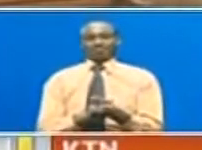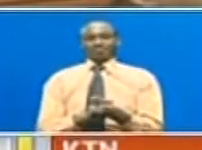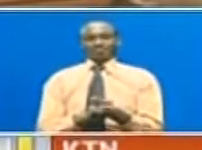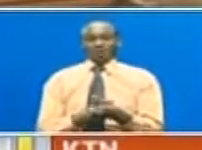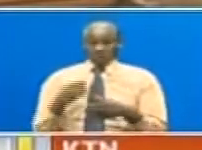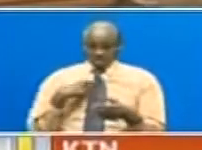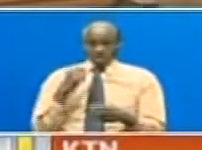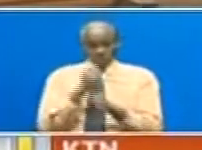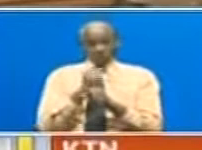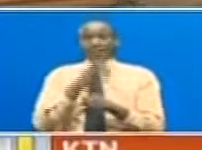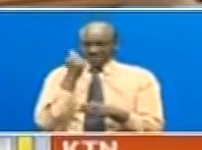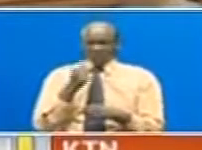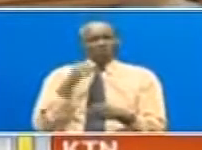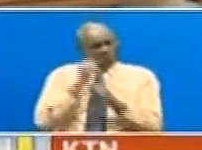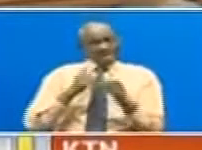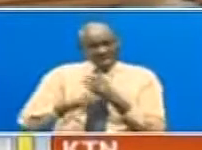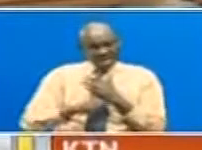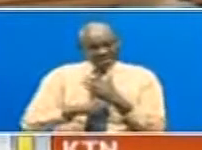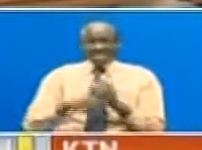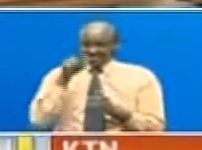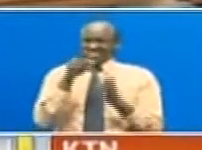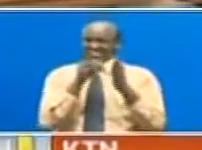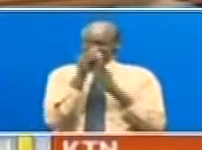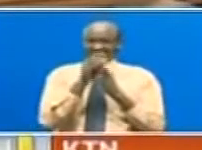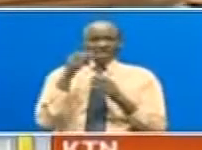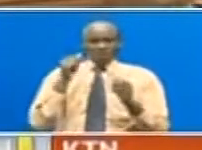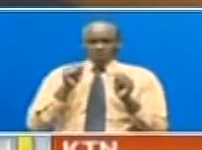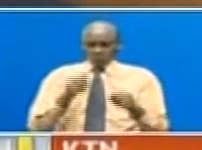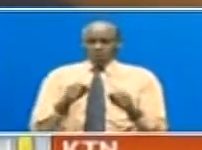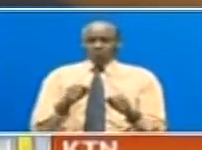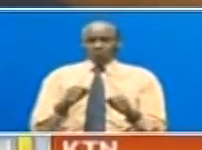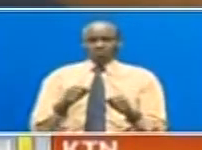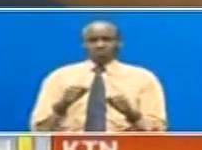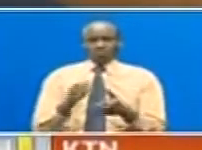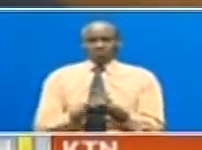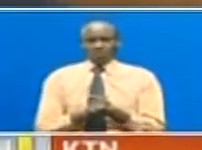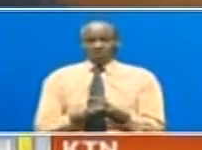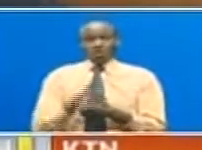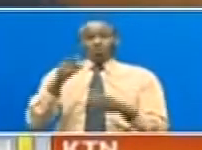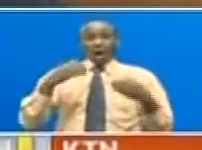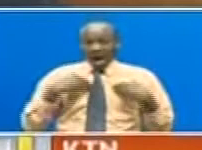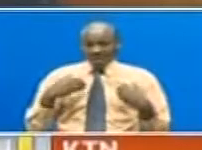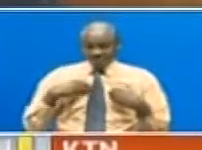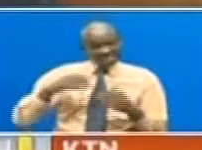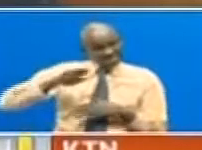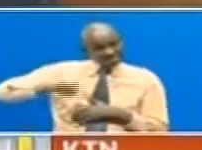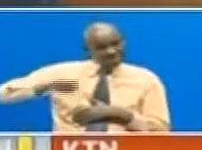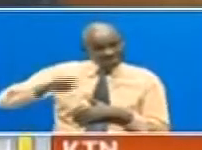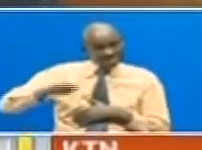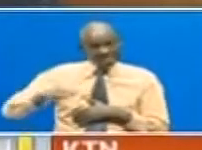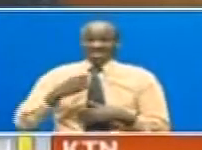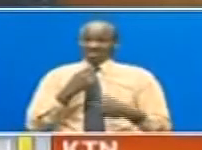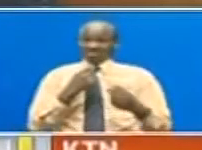can, but that is not practical. If you have any remaining